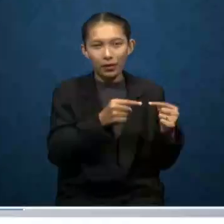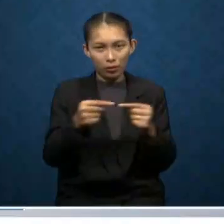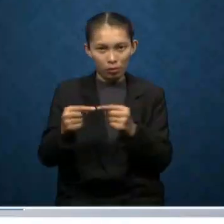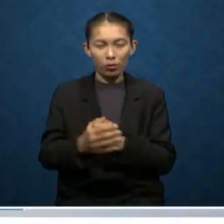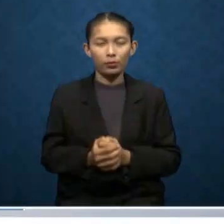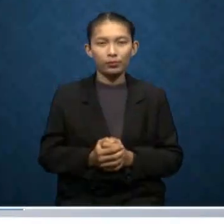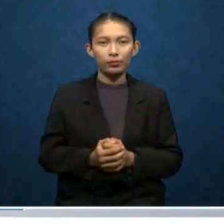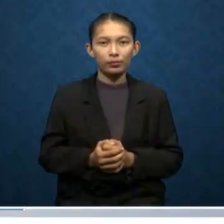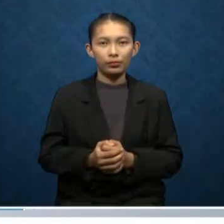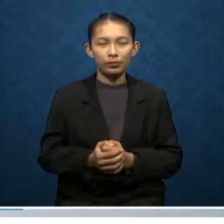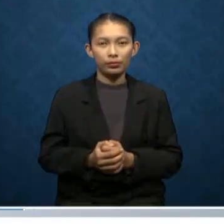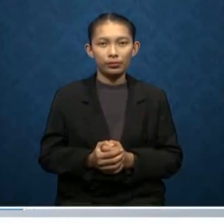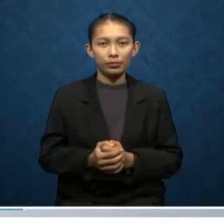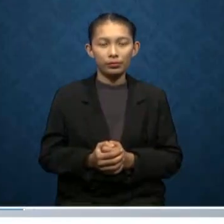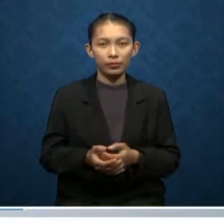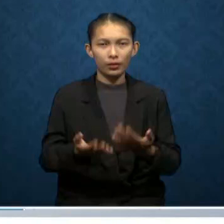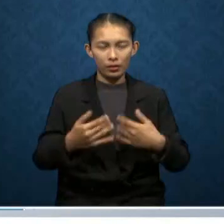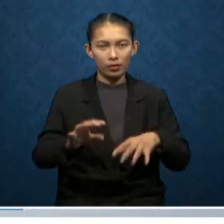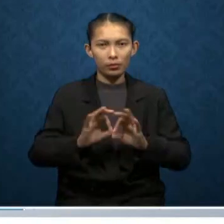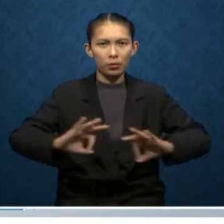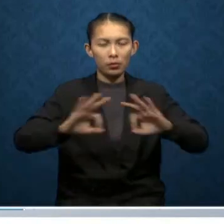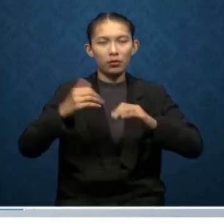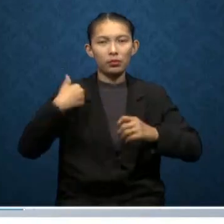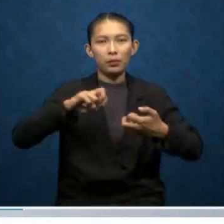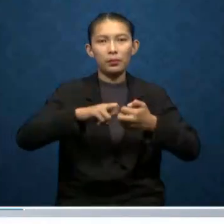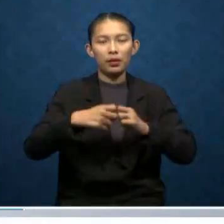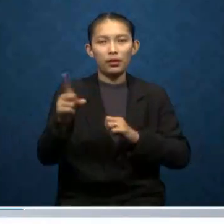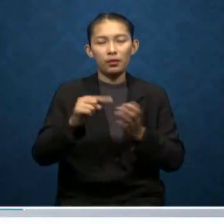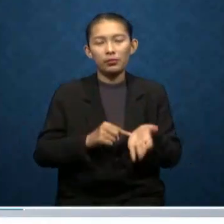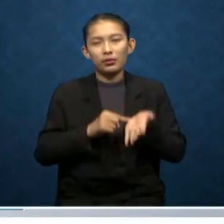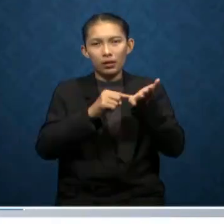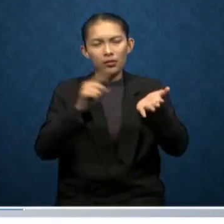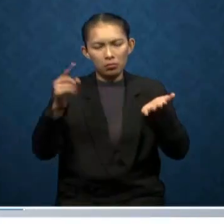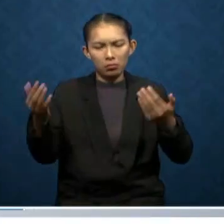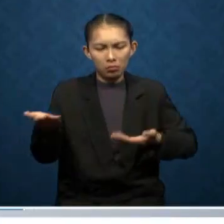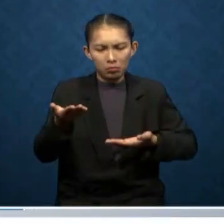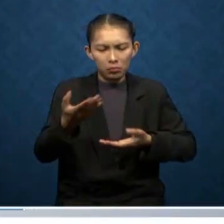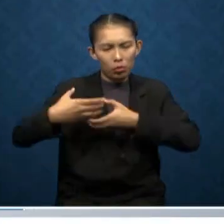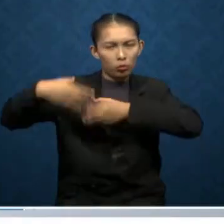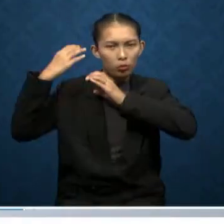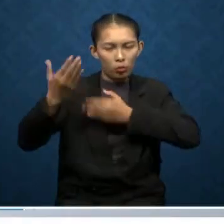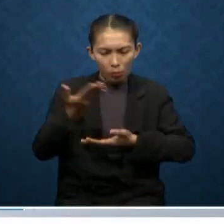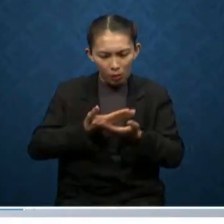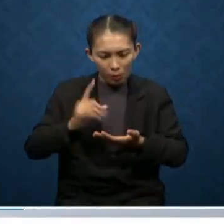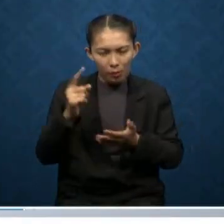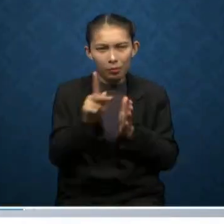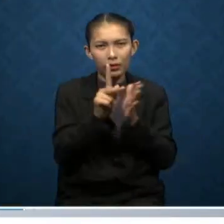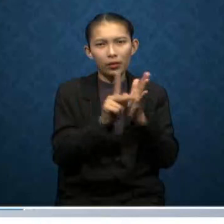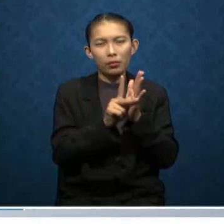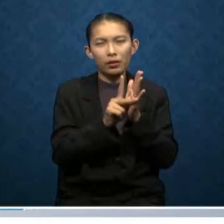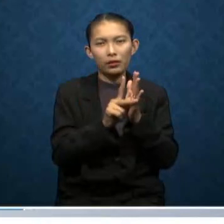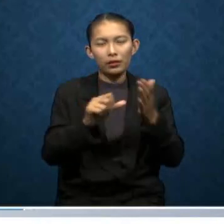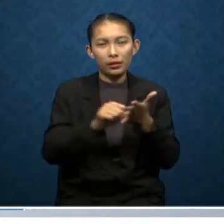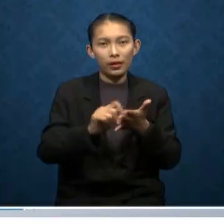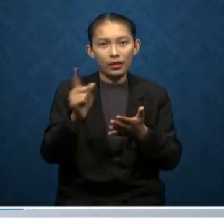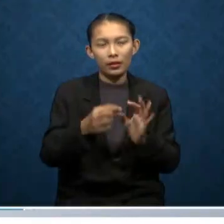ในสิทท่านได้เรียนมานอกจากนั้น ยมปเดดนปัหาซึ่มีผู้เสนอให้ทบถวนเซENEให้มีการแก้ไข Jeremiahเช่นเรของการ